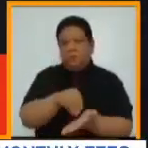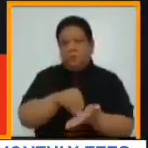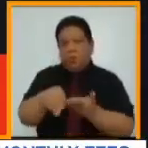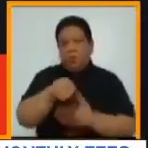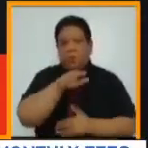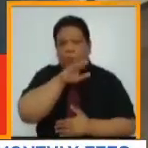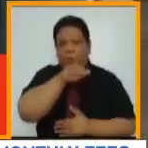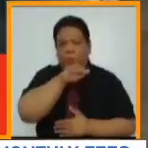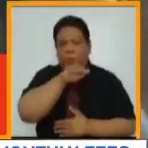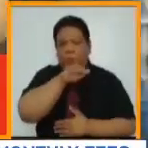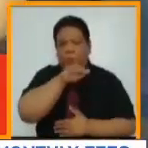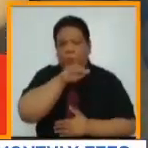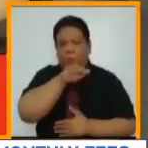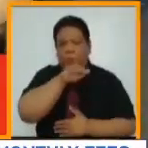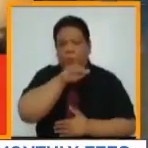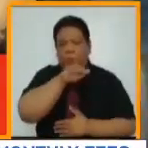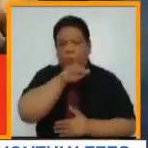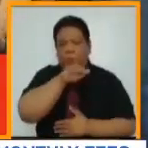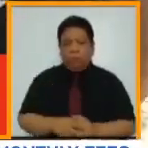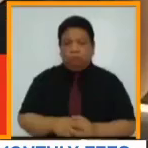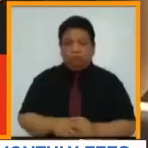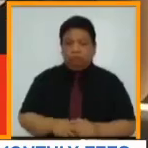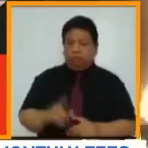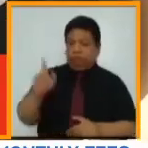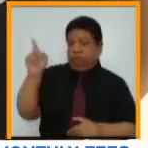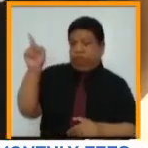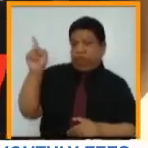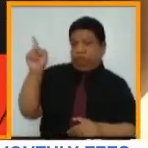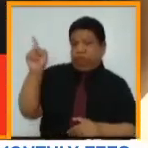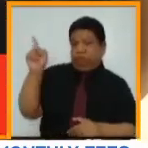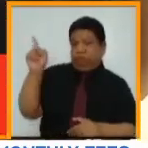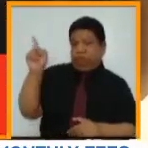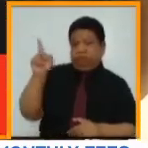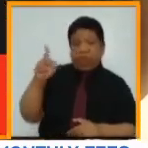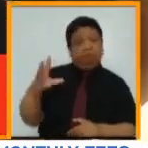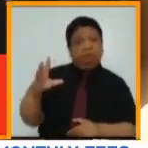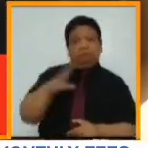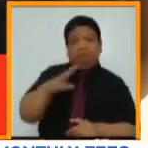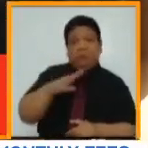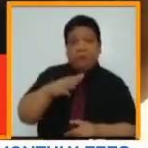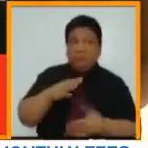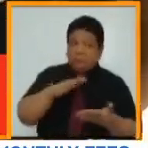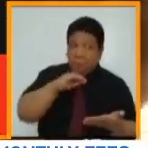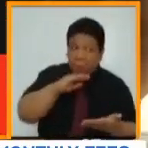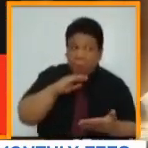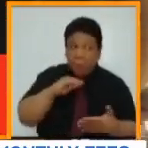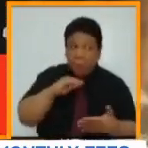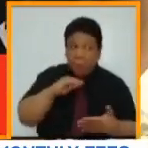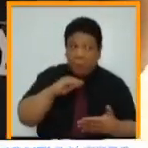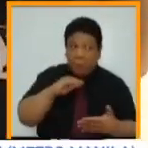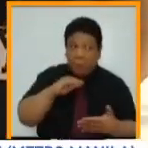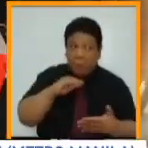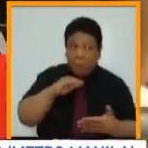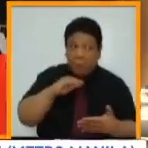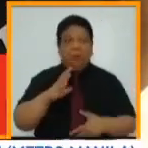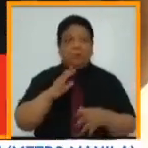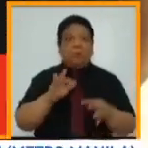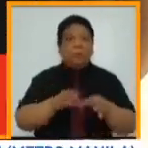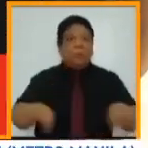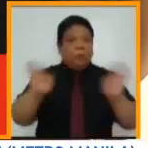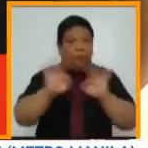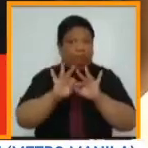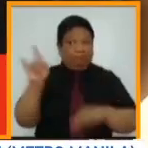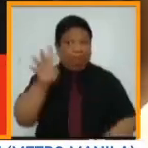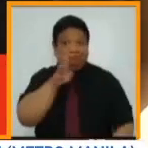sa Noche Buena. Ang mahalagaan niya, sama-sama. Then gift-giving, importante pa rin yan. Kahit isang putahe lang okay na yan,